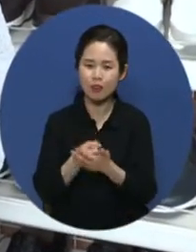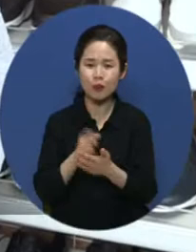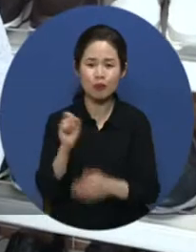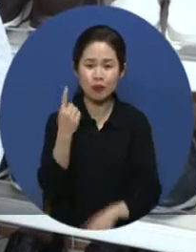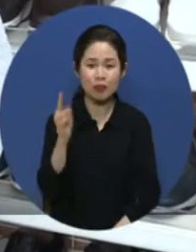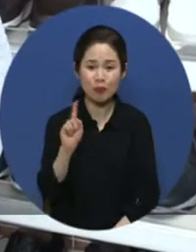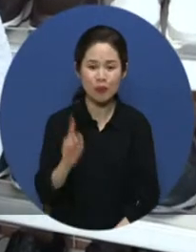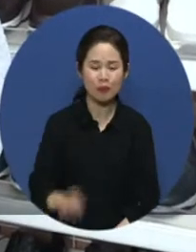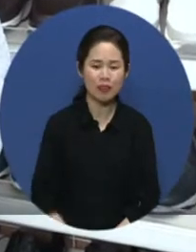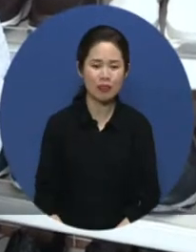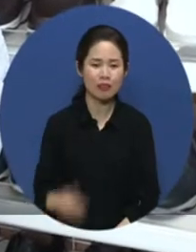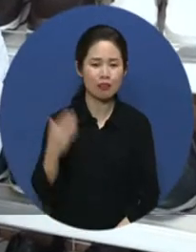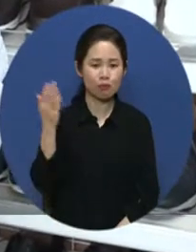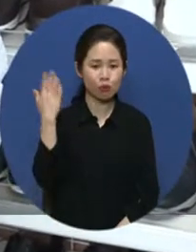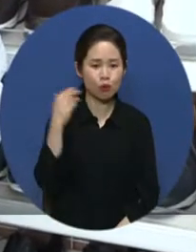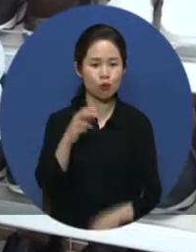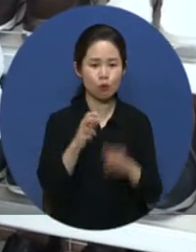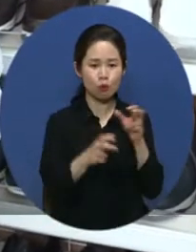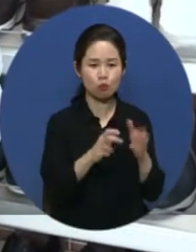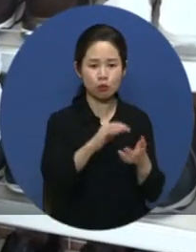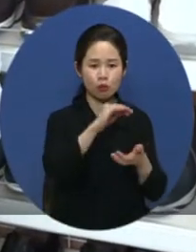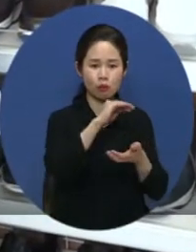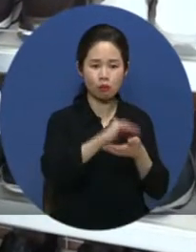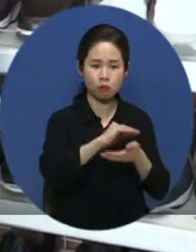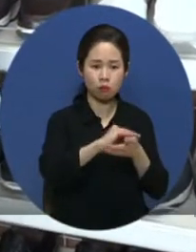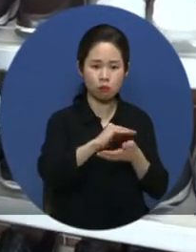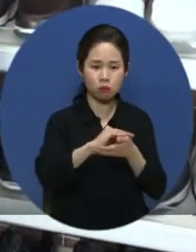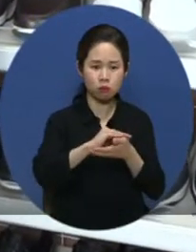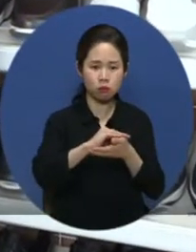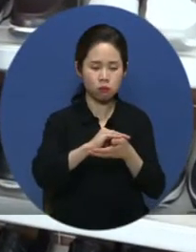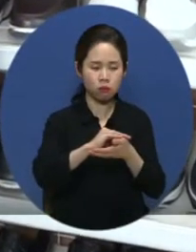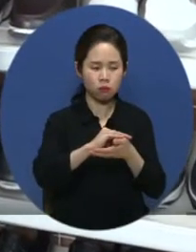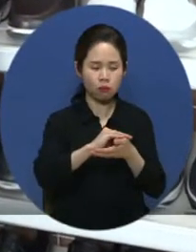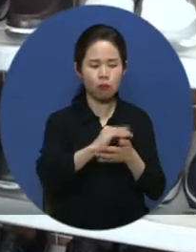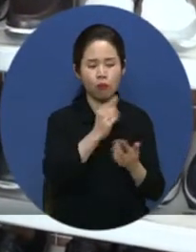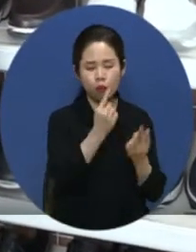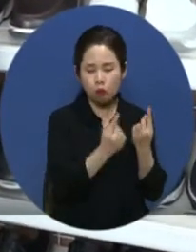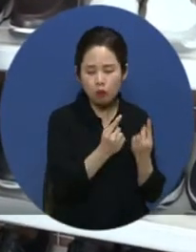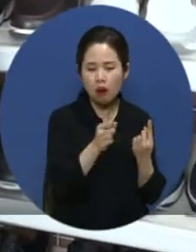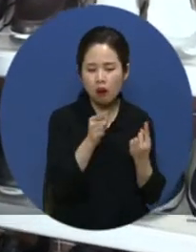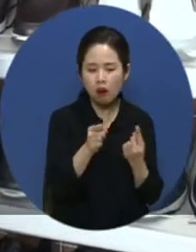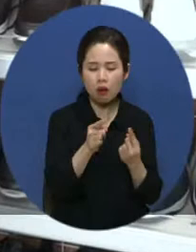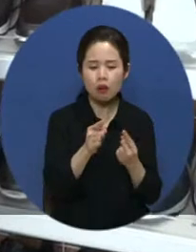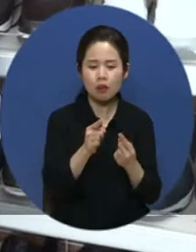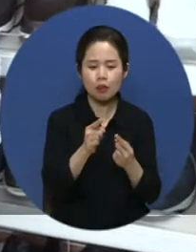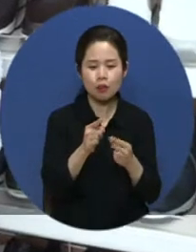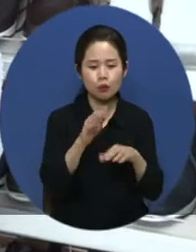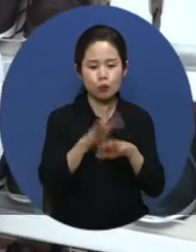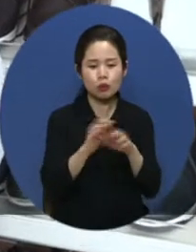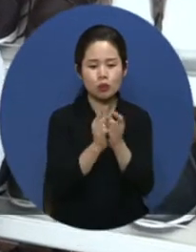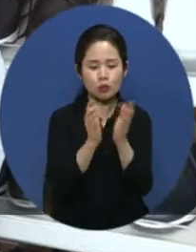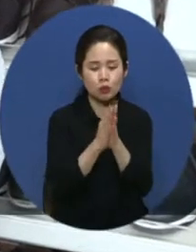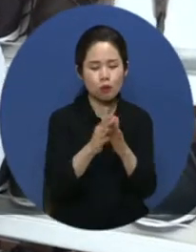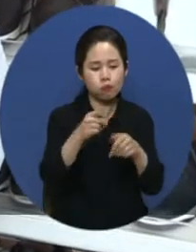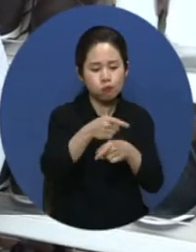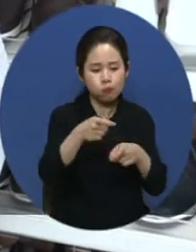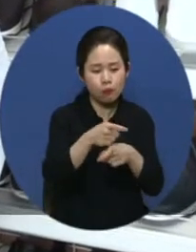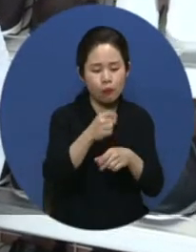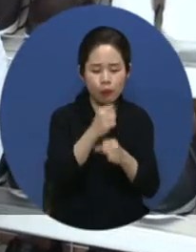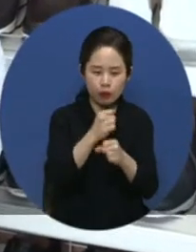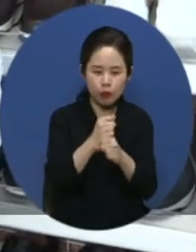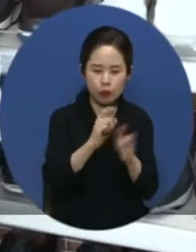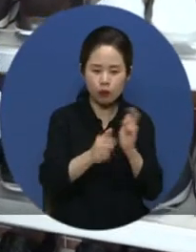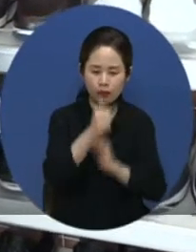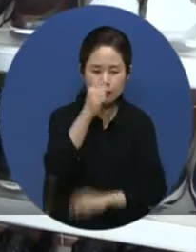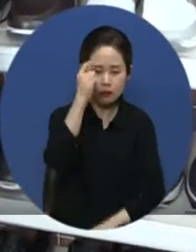기존에는 이제 기성 구두에서 이제 수제 구두가 막연하게 괜찮지 않을까 생각만 하고 있다가 우연히 이제 매스컴을 통해서 아지오를